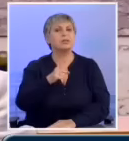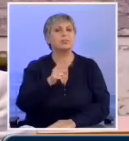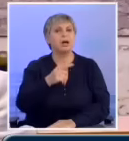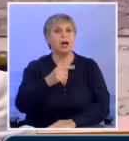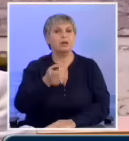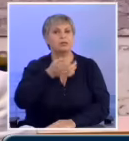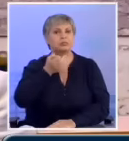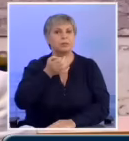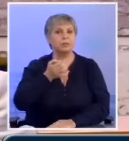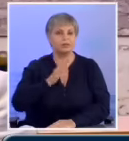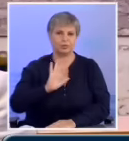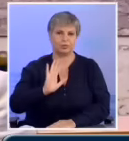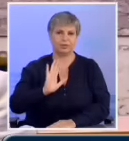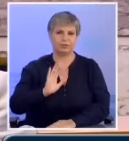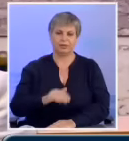Επομένως,